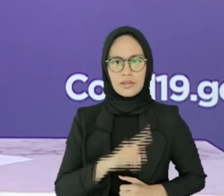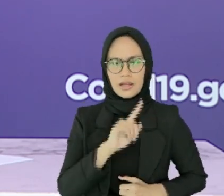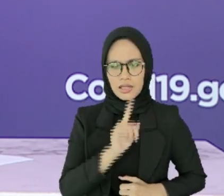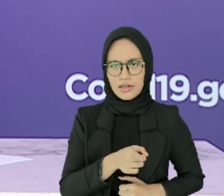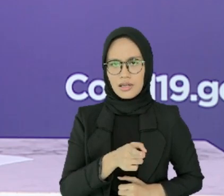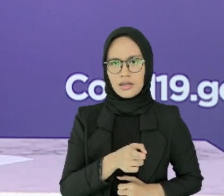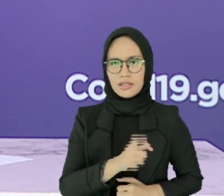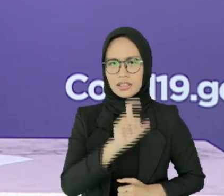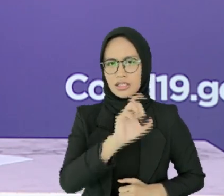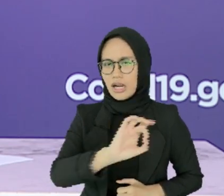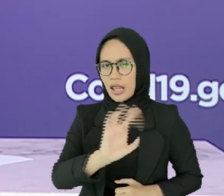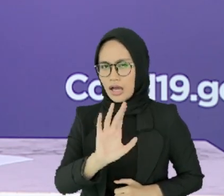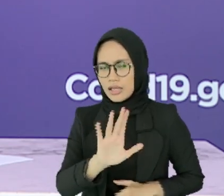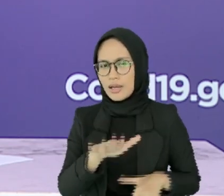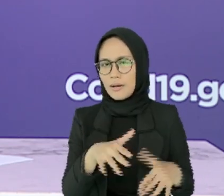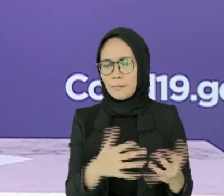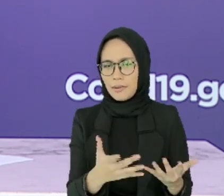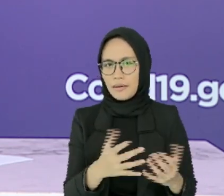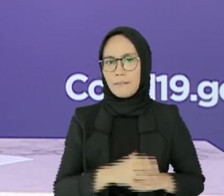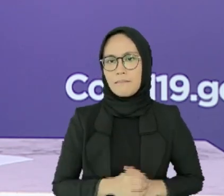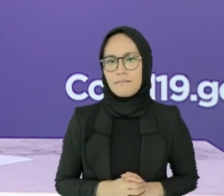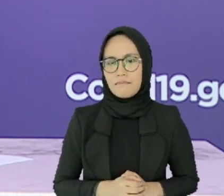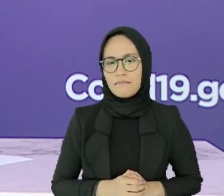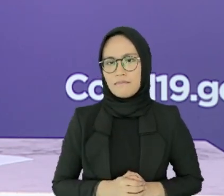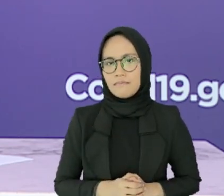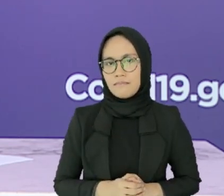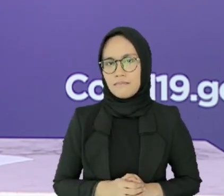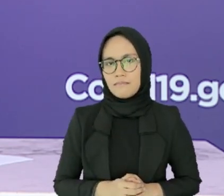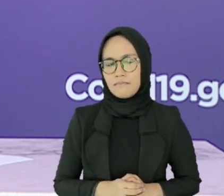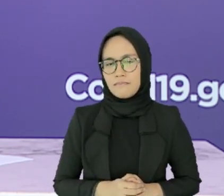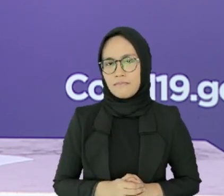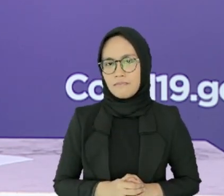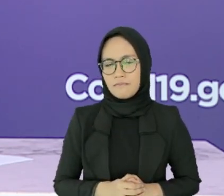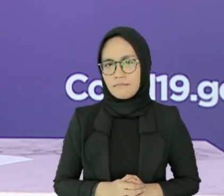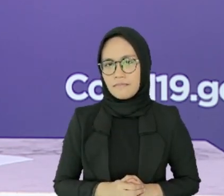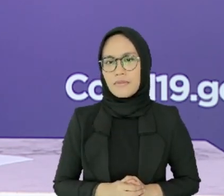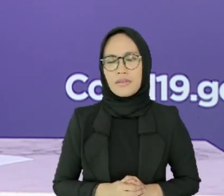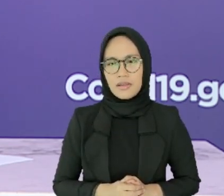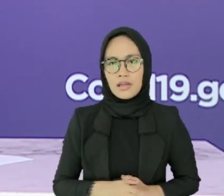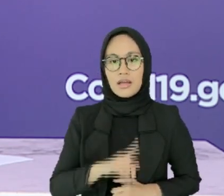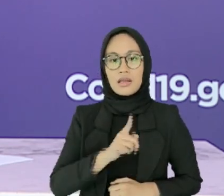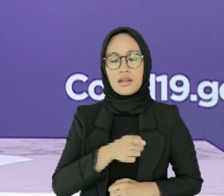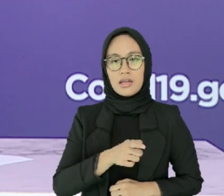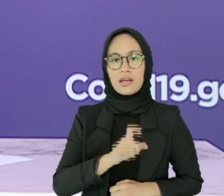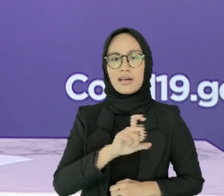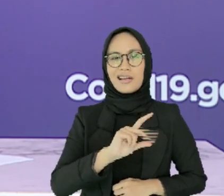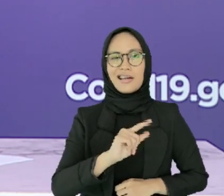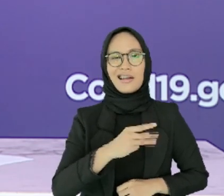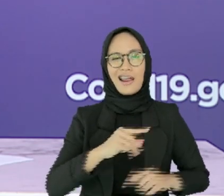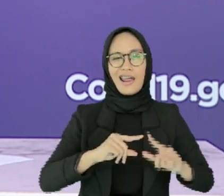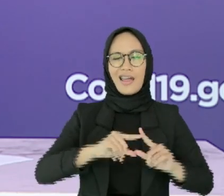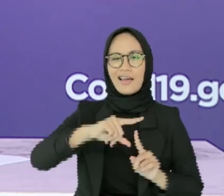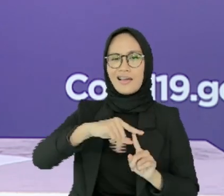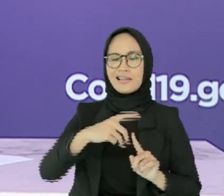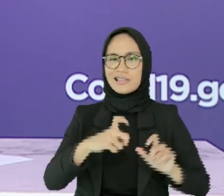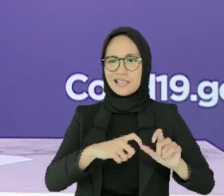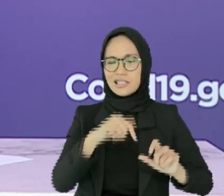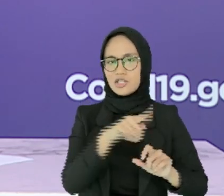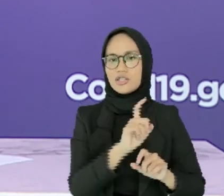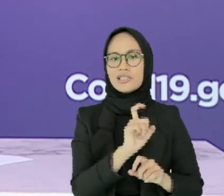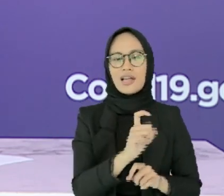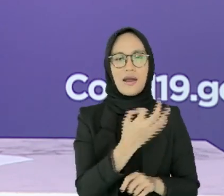adalah Cluster regularly interspace short holiday Romi griffiths atau Krebs dan